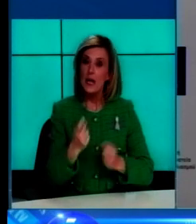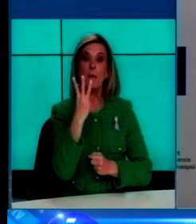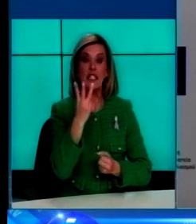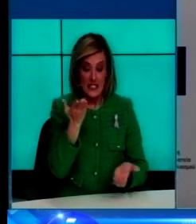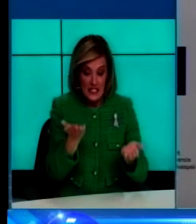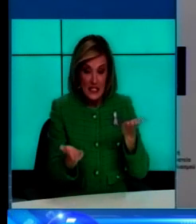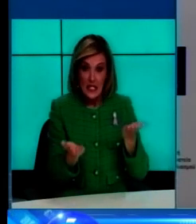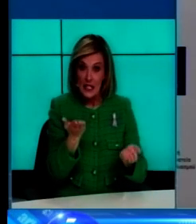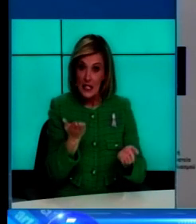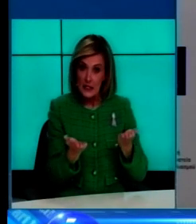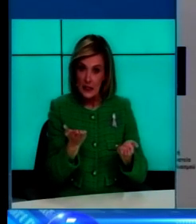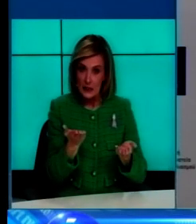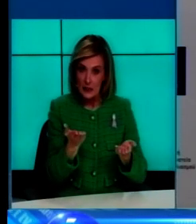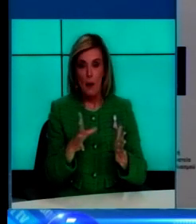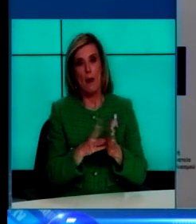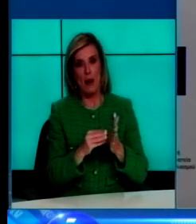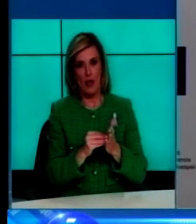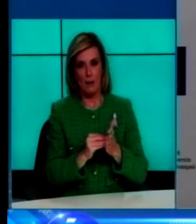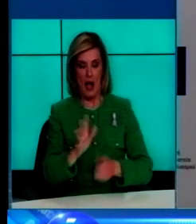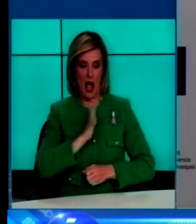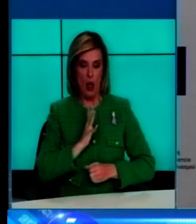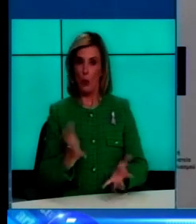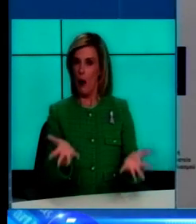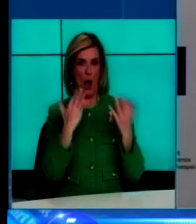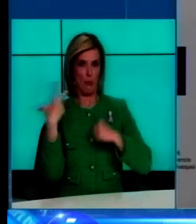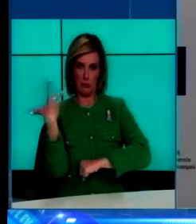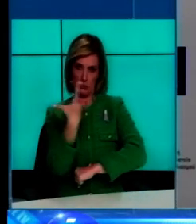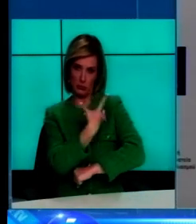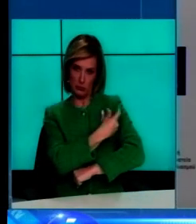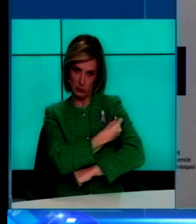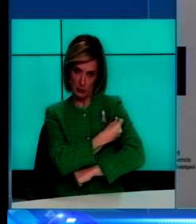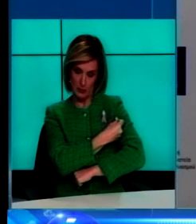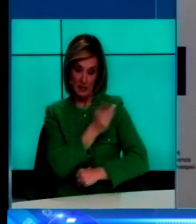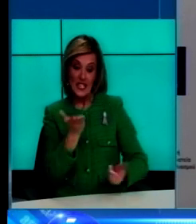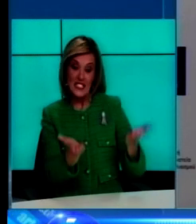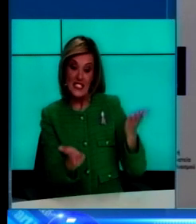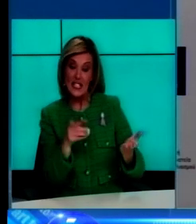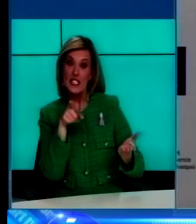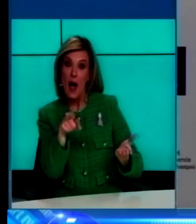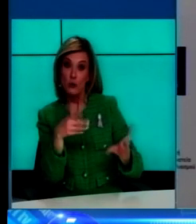ανεμβολίαστους έναντι των ατελών εμβολιασμένων με οποιοδήποτε εμβόλιο έναντι των πλήρως εμβολιασμένων,